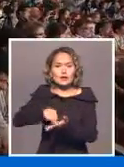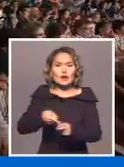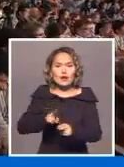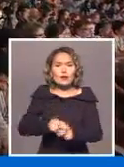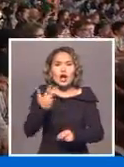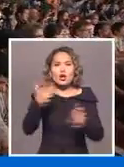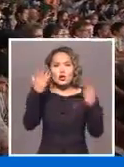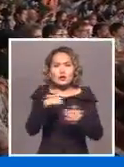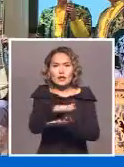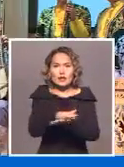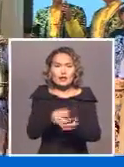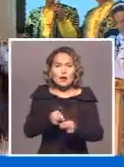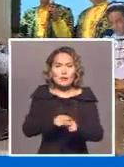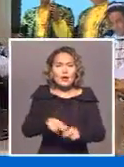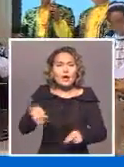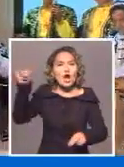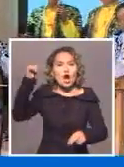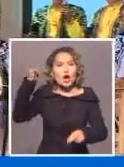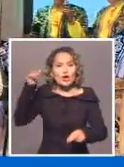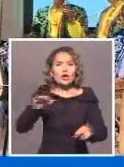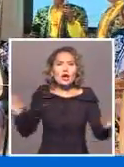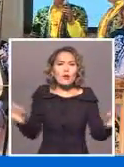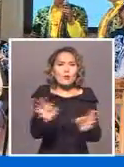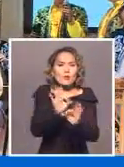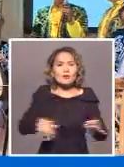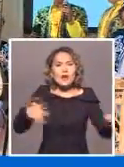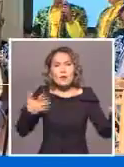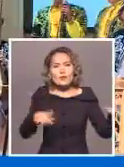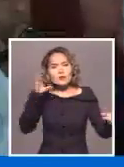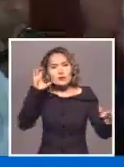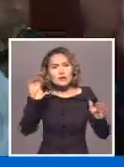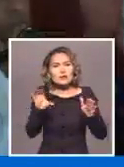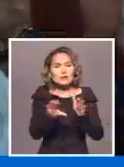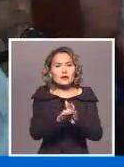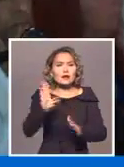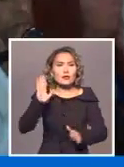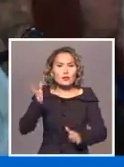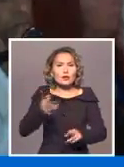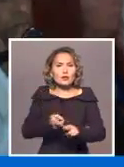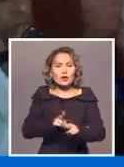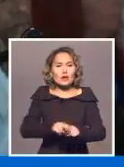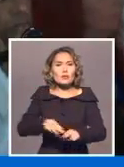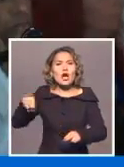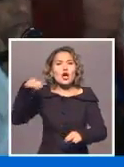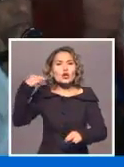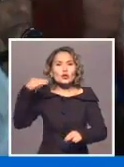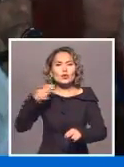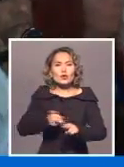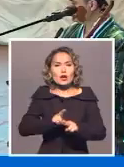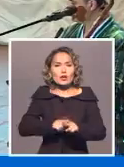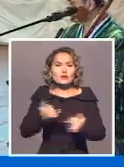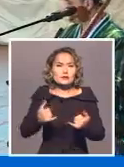өнерсүйер қауым ұйғыр халқының мукамасын, әйгілі әзірбайжандық мугаманы, өзбектердің шашма гумасын тамашалайды. Ал түрік зурнайшы